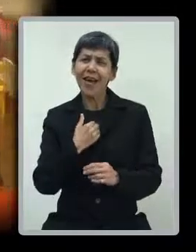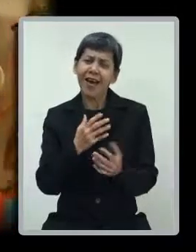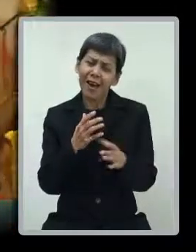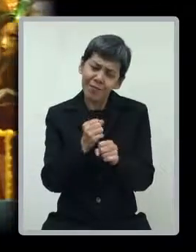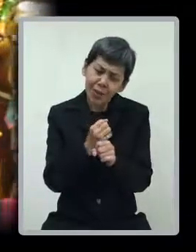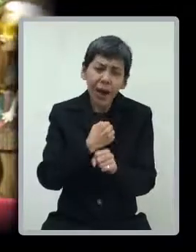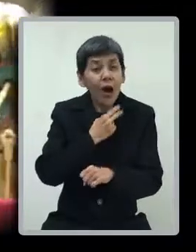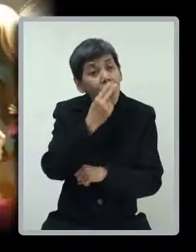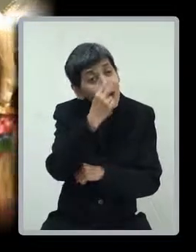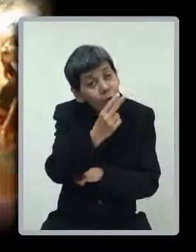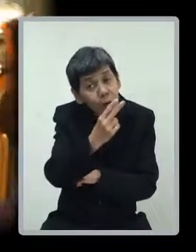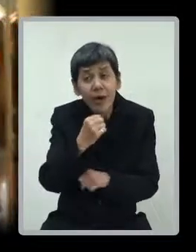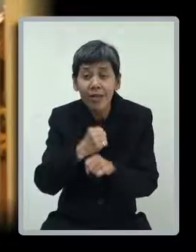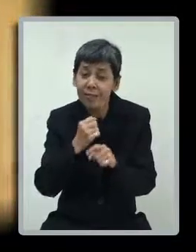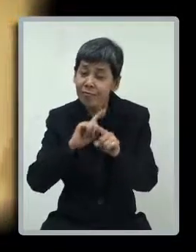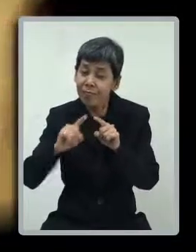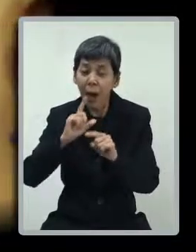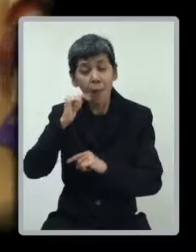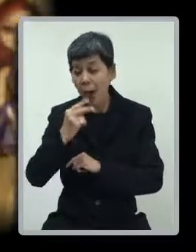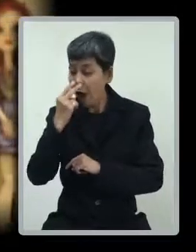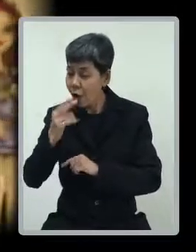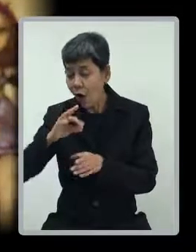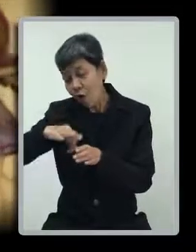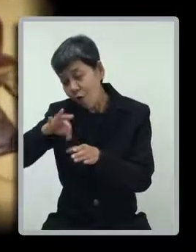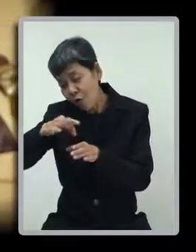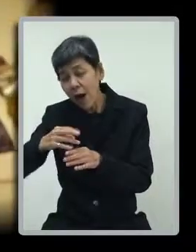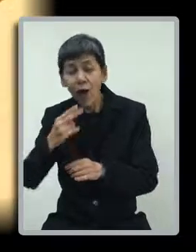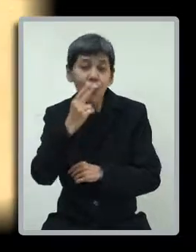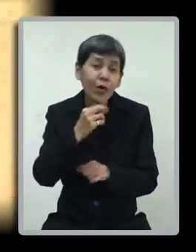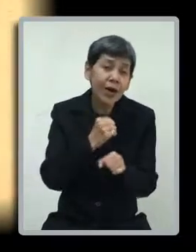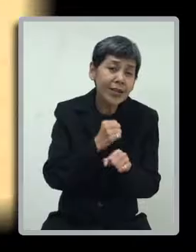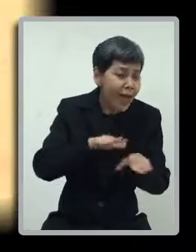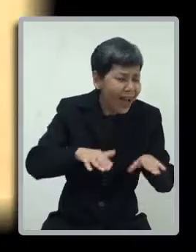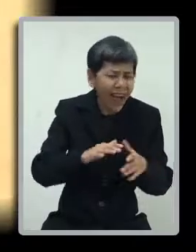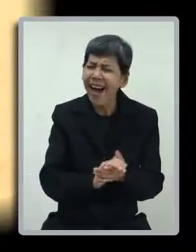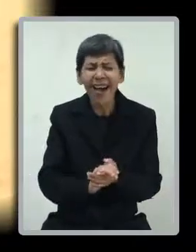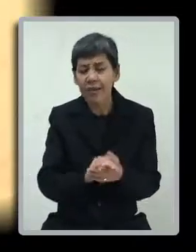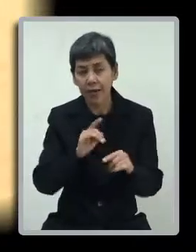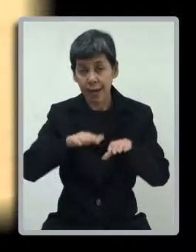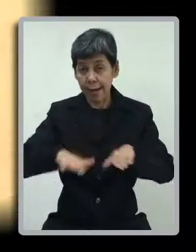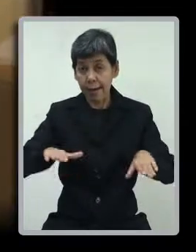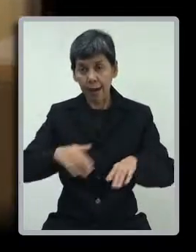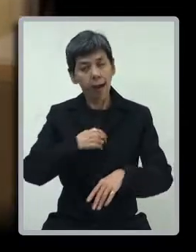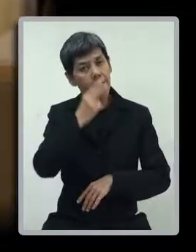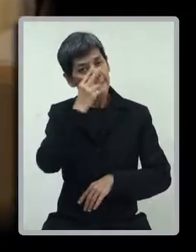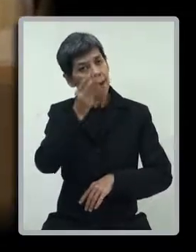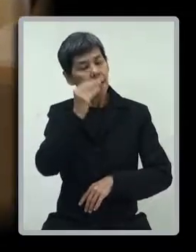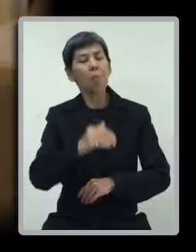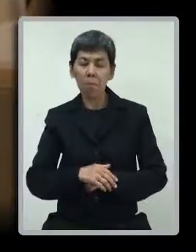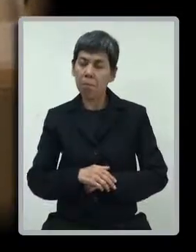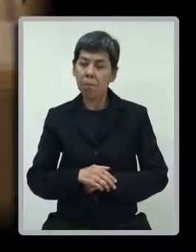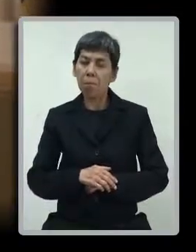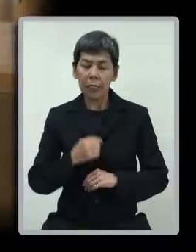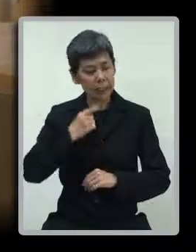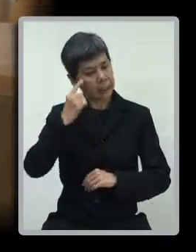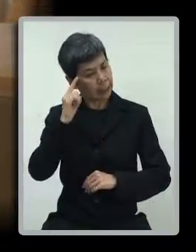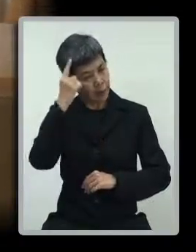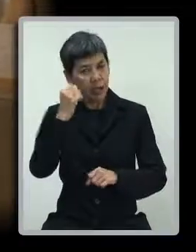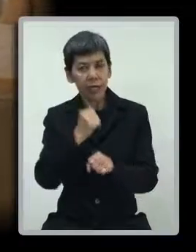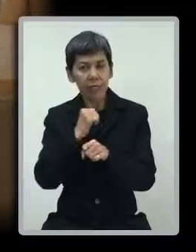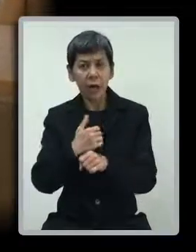ปะคุณพ่อดูงานศิลปะพุทธศิลป์คุณแม่จิบกาแฟคุณลูกมาดูงานอย่างนี้ถ้าวันนี้เด็กๆได้มาดูแล้วก็ได้ต่อยอดทาง